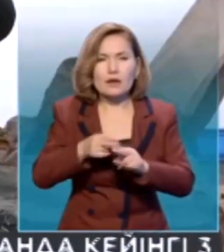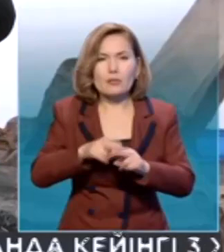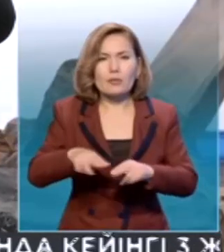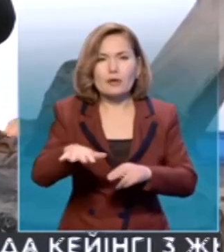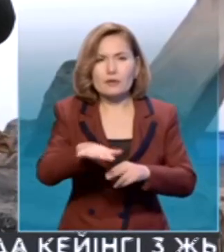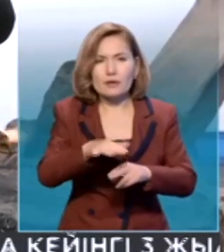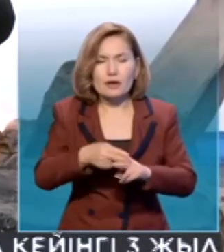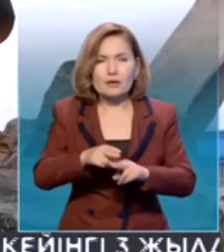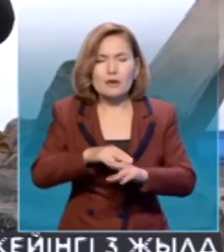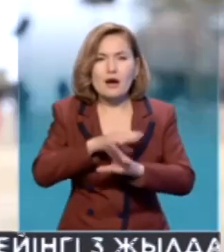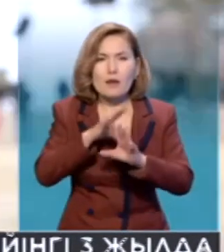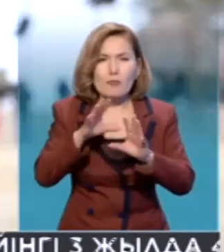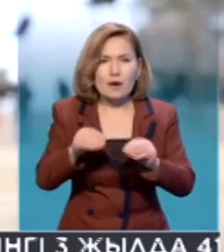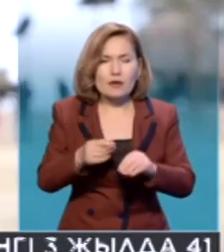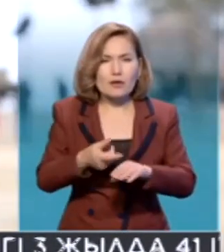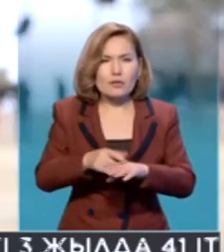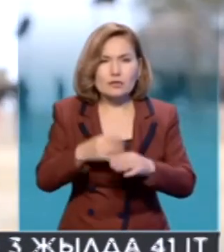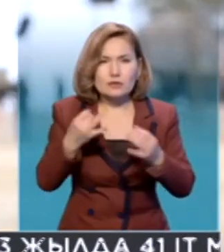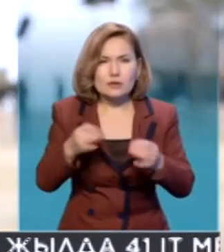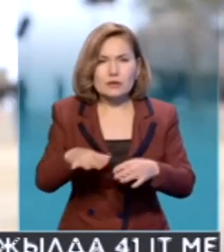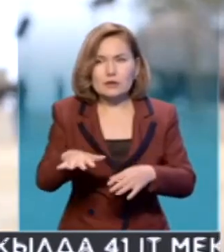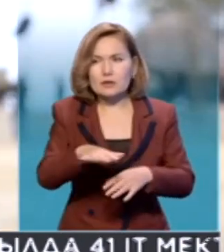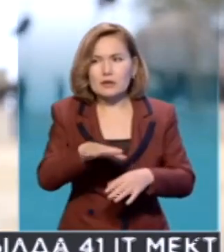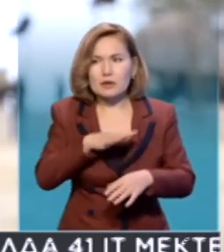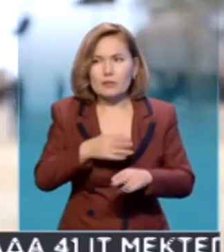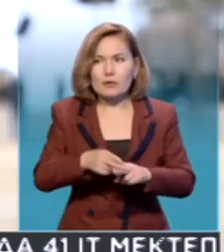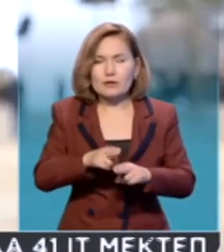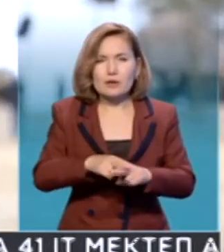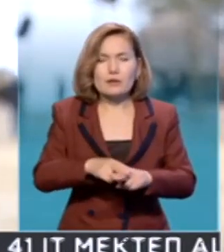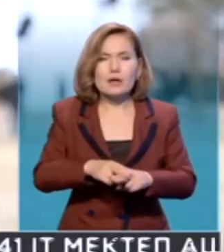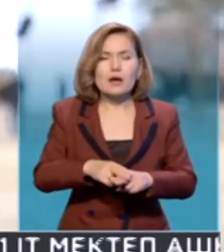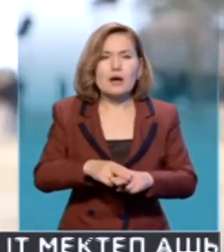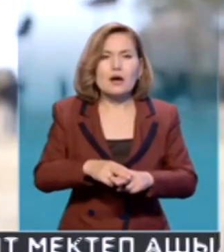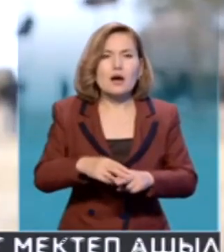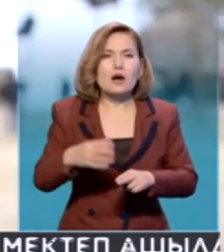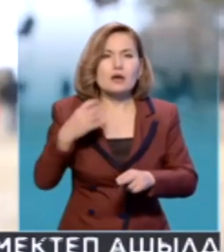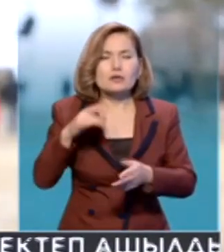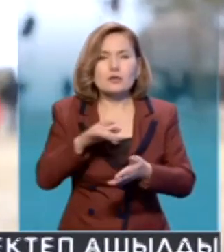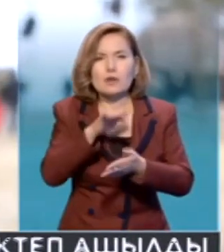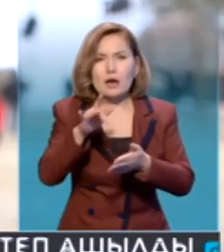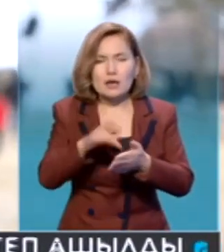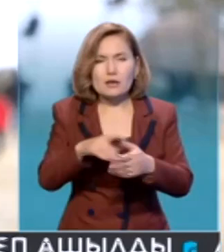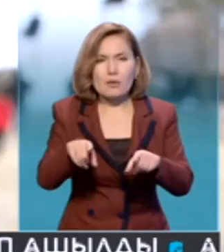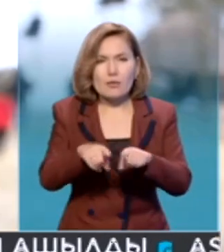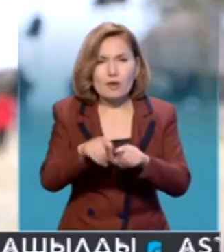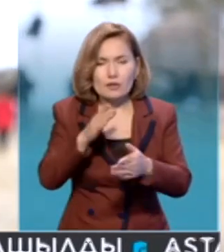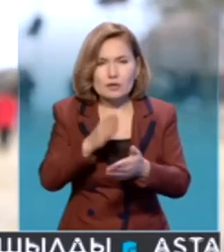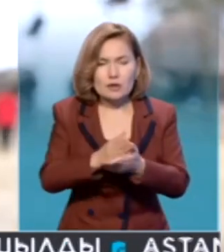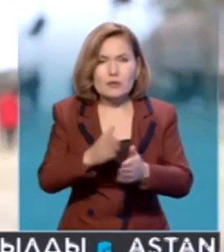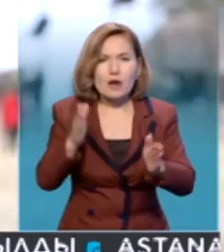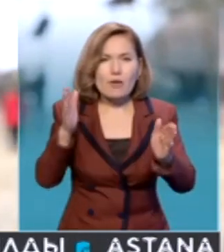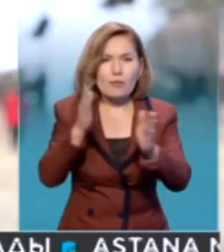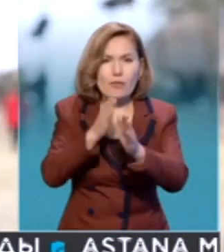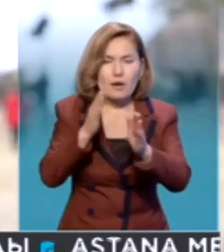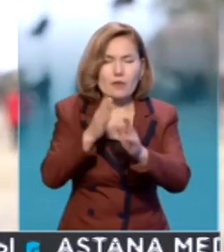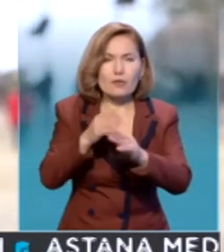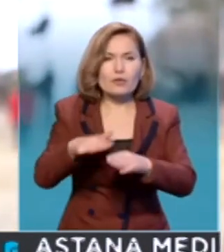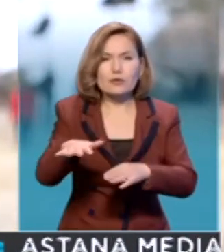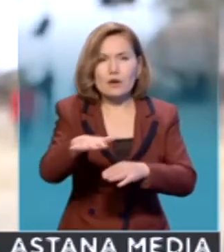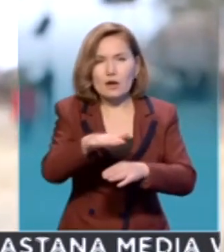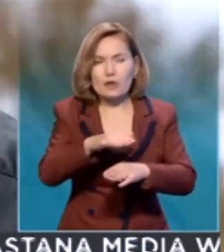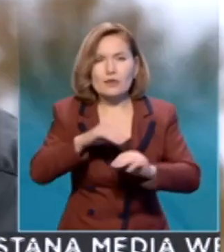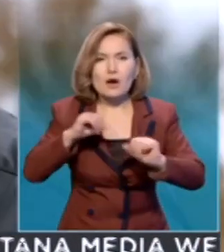да кездейсоқ таңдалмаған. Бұл локация жаңағы Сыр еліне құсастығы бар. Біз мына жоғары жақтағы Алатау тауларымызды